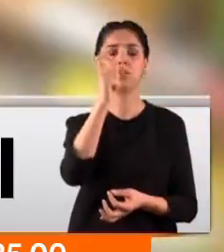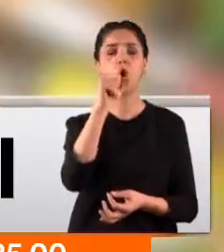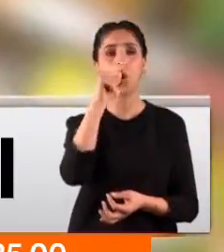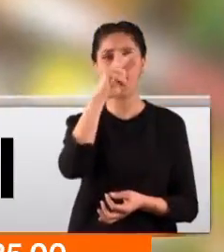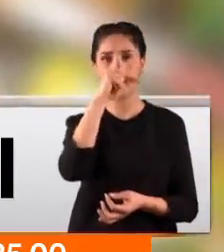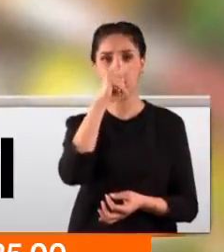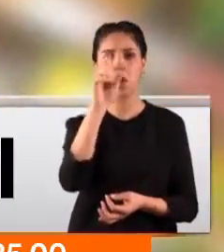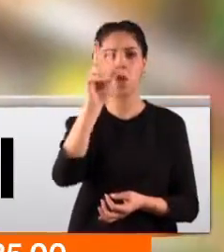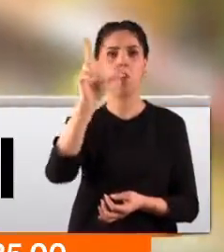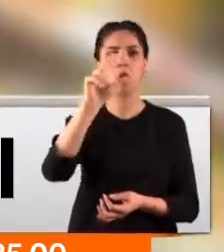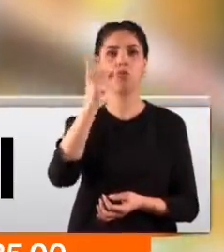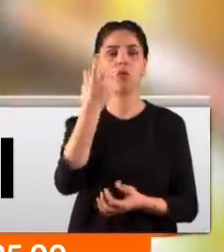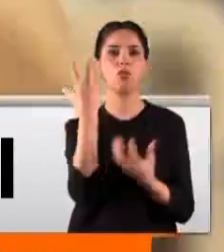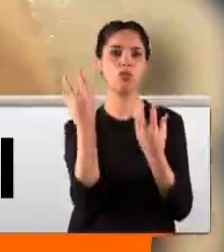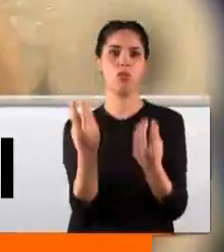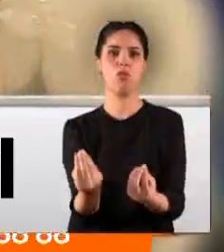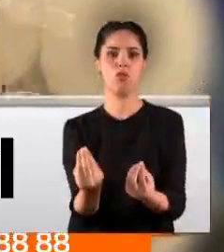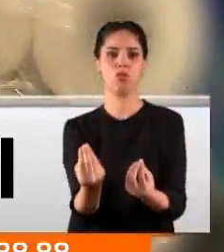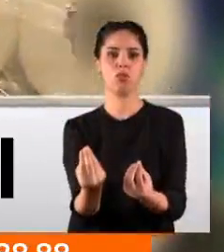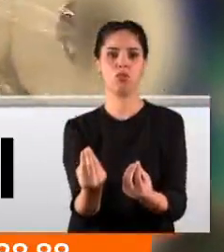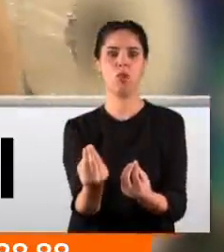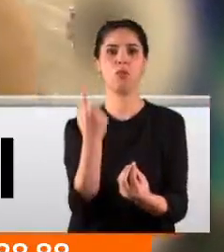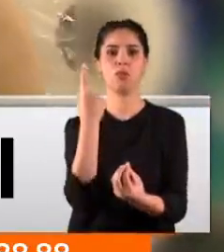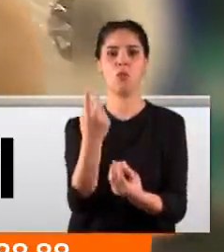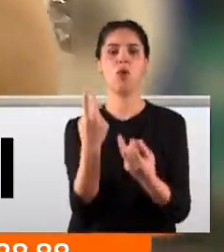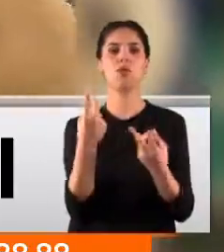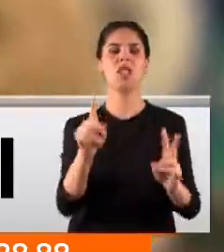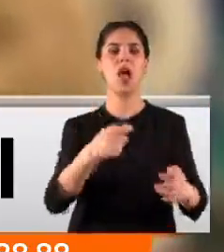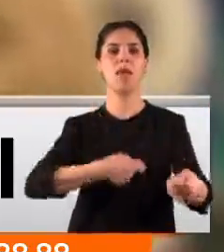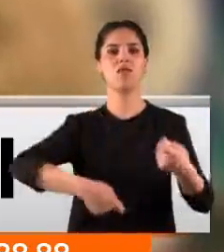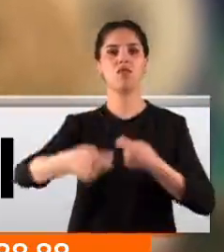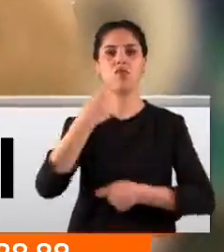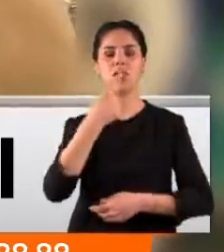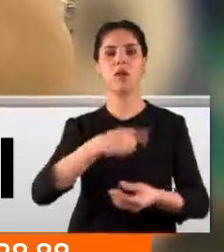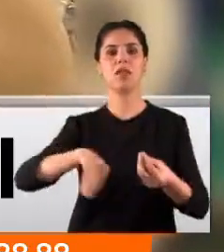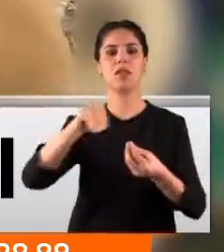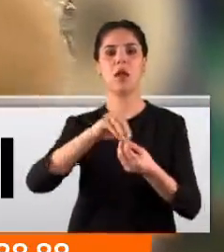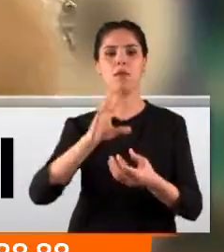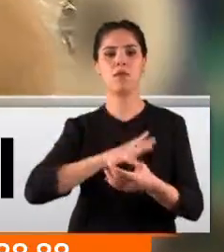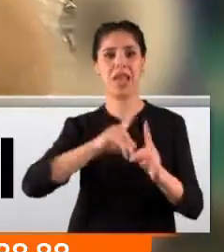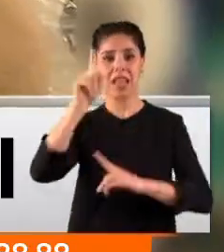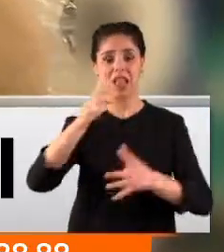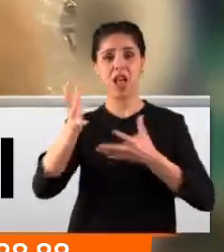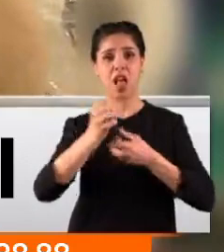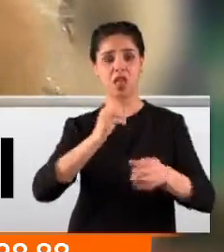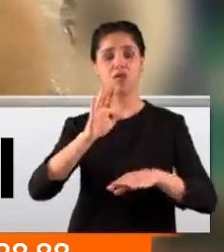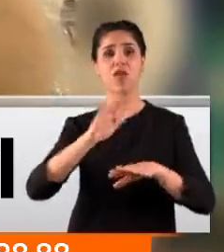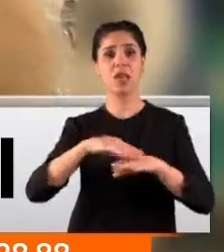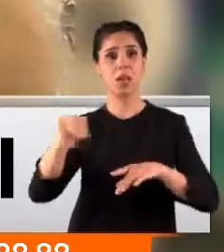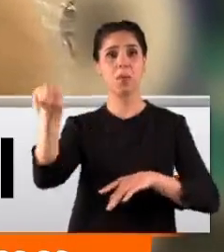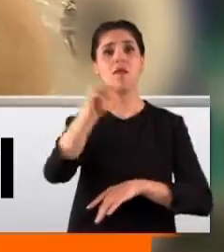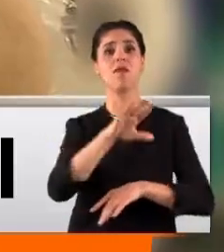Mart'ta 39 liraya yükseltildi. Serbest piyasa diye fahiş fiyatlar uygulanabiliyor. İnternetten alışveriş yapacaklar